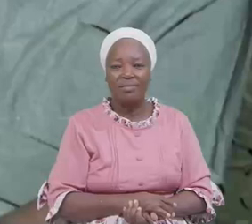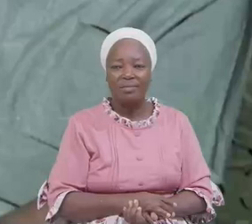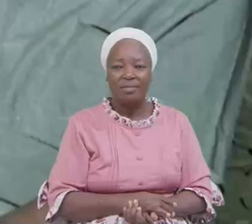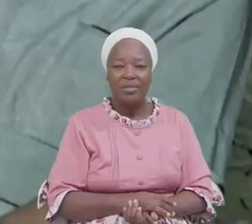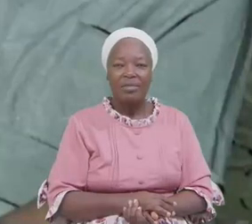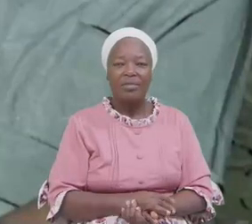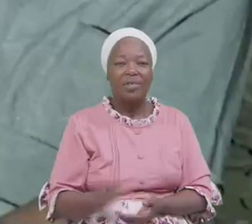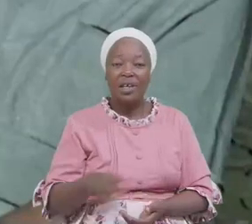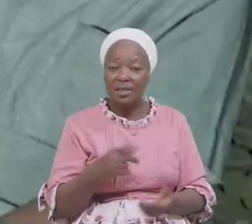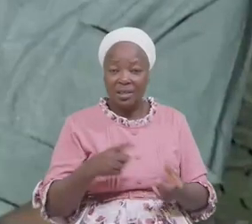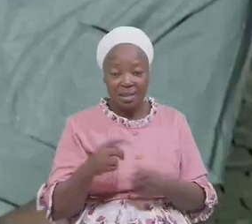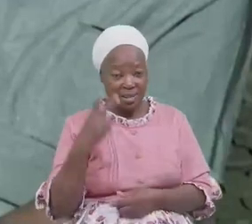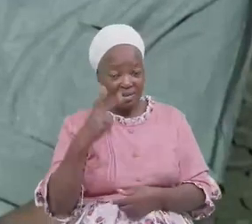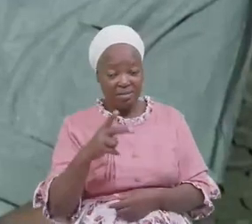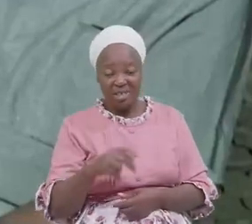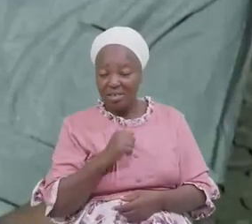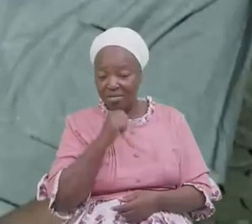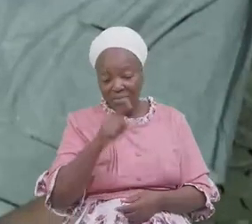Ils ne croient pas, mais ils critiquent.